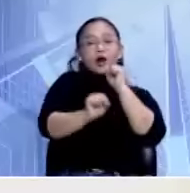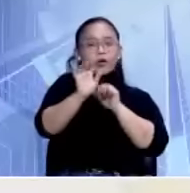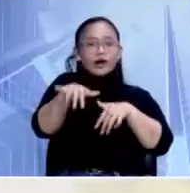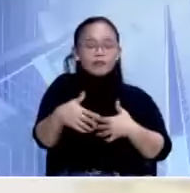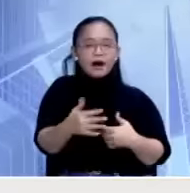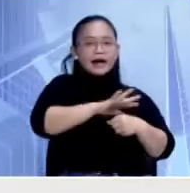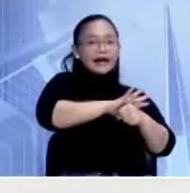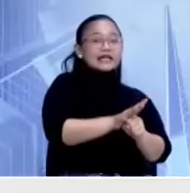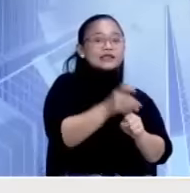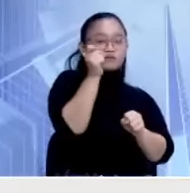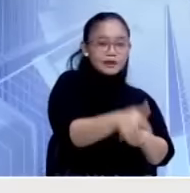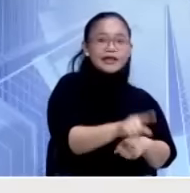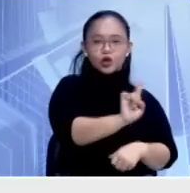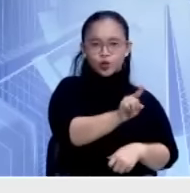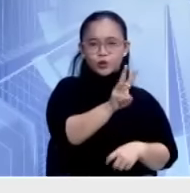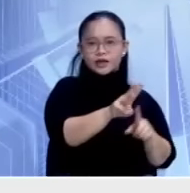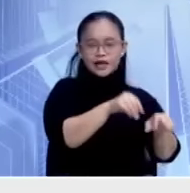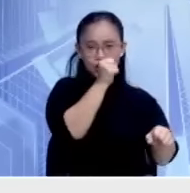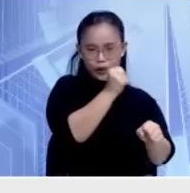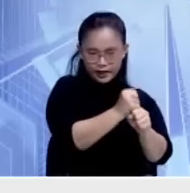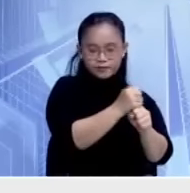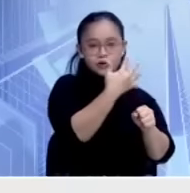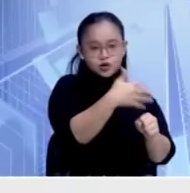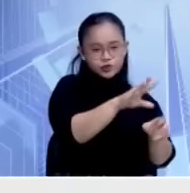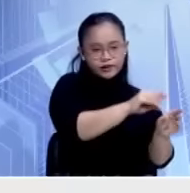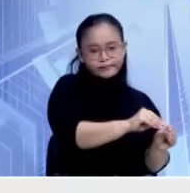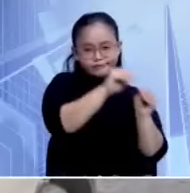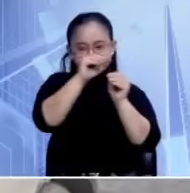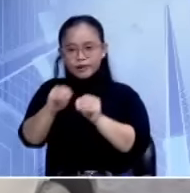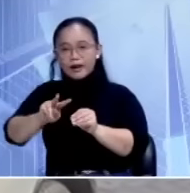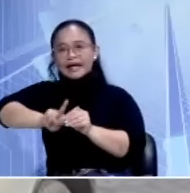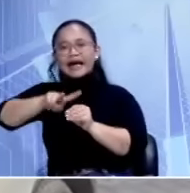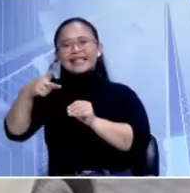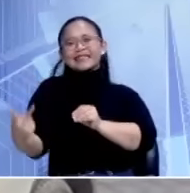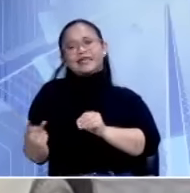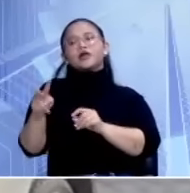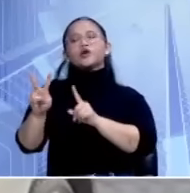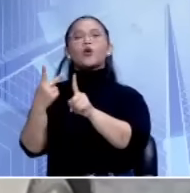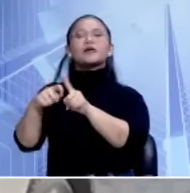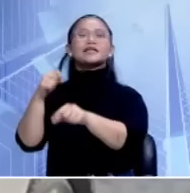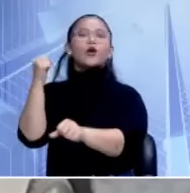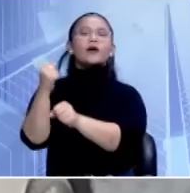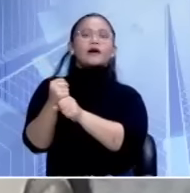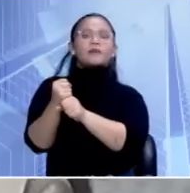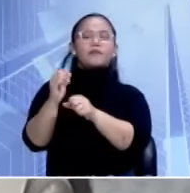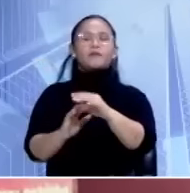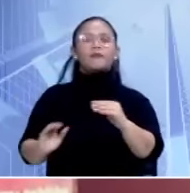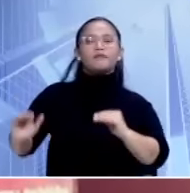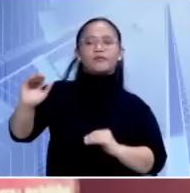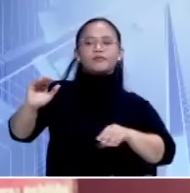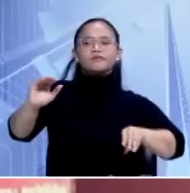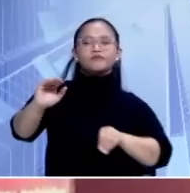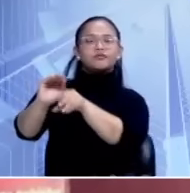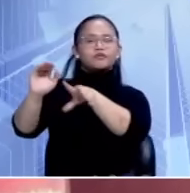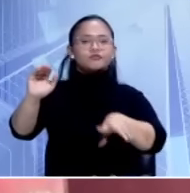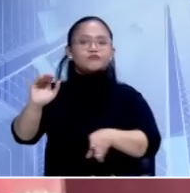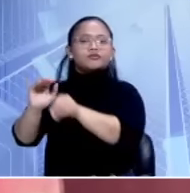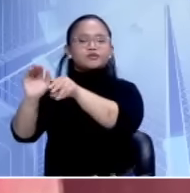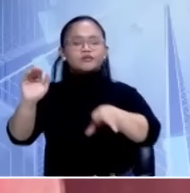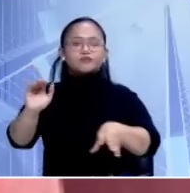dengan membeli gas LPG 3 kg subsidi dan memindahkan isinya ke tabung gas LPG 12 kg non-subsidi menggunakan